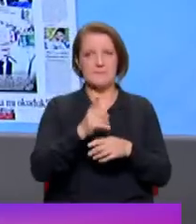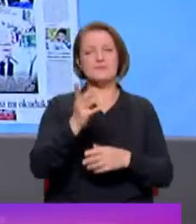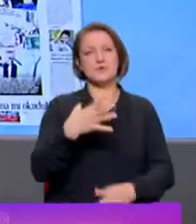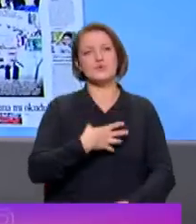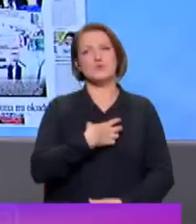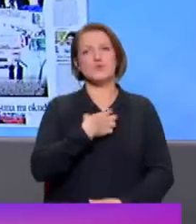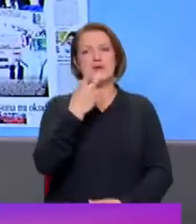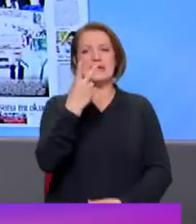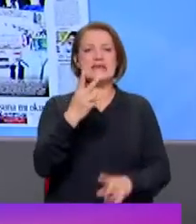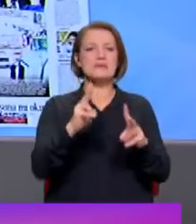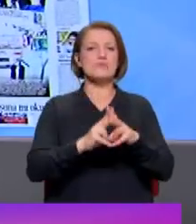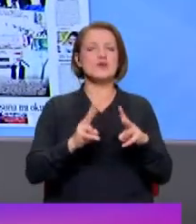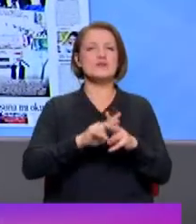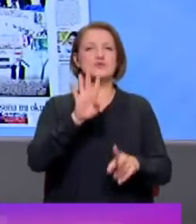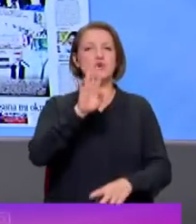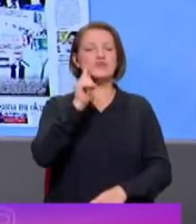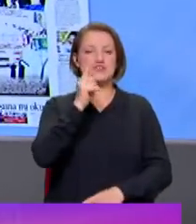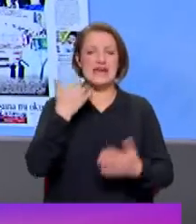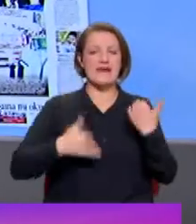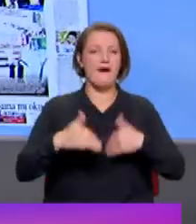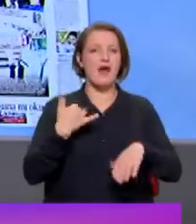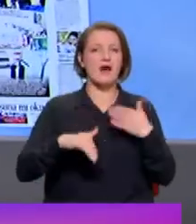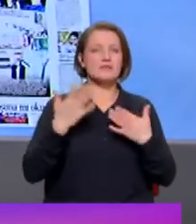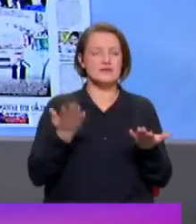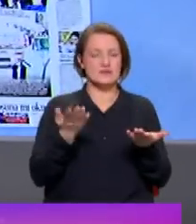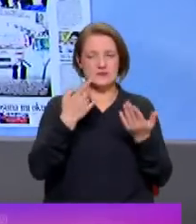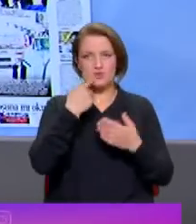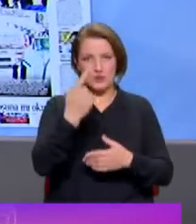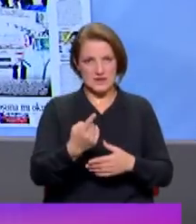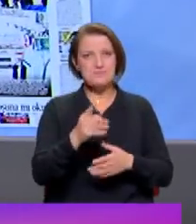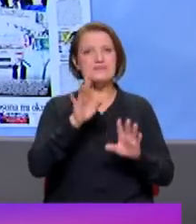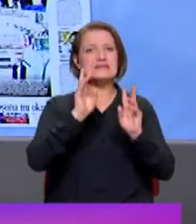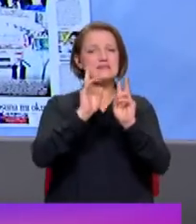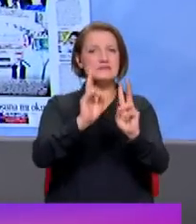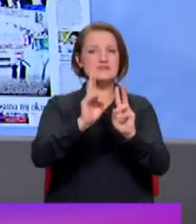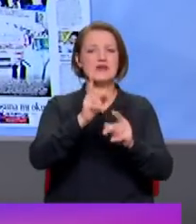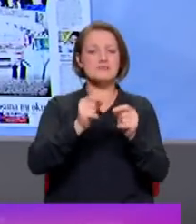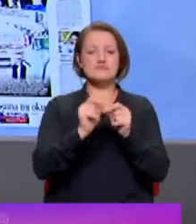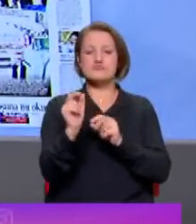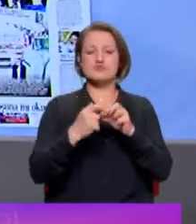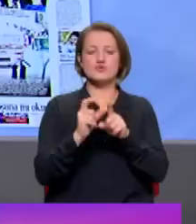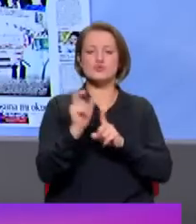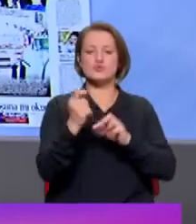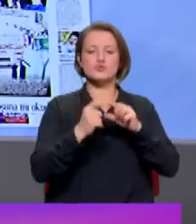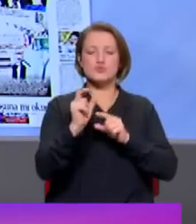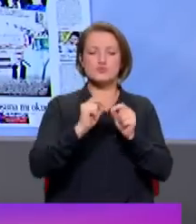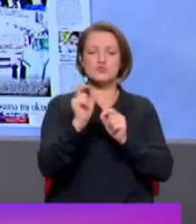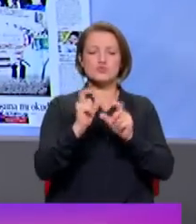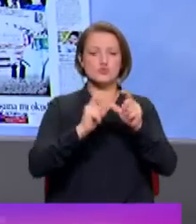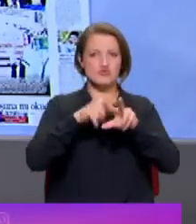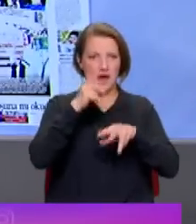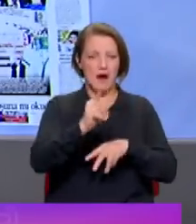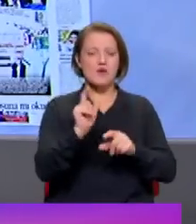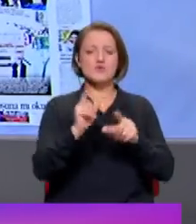maalesef ikisi polis 4 kişinin yaralandığını Baştan söyleyeyim sizi Burdur bucak'a götüreceğim sonra Uşak